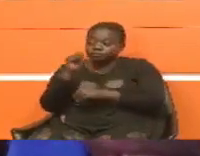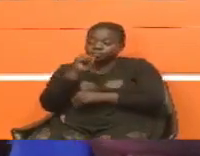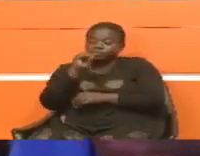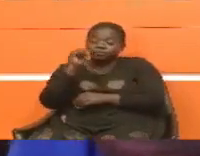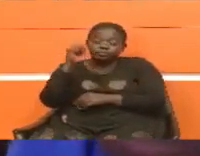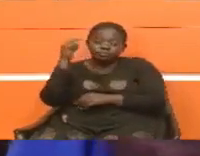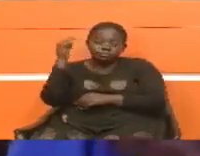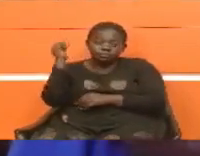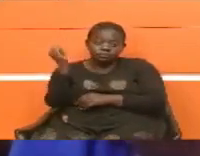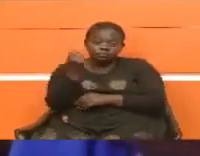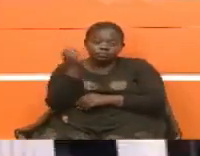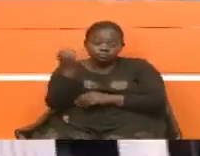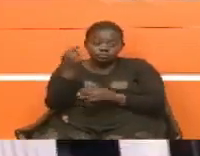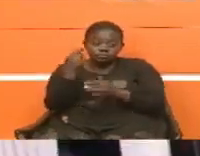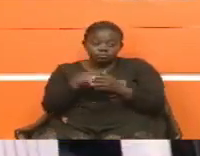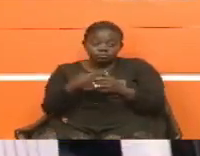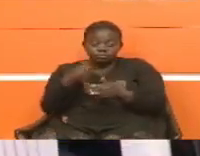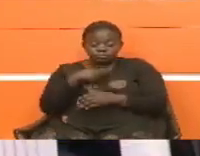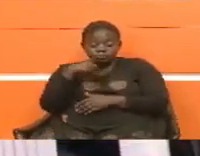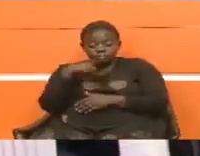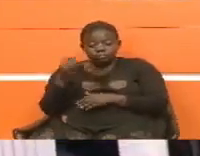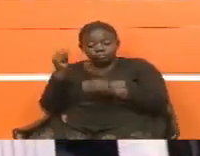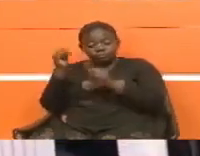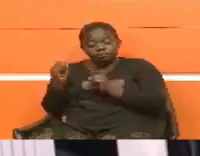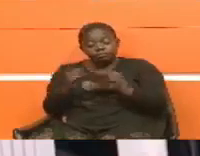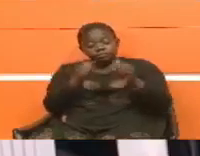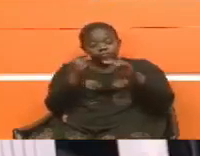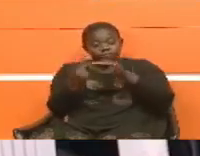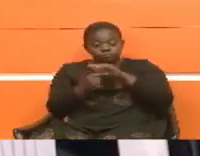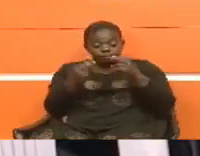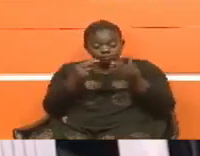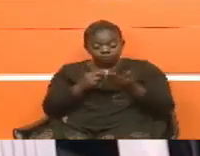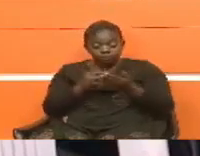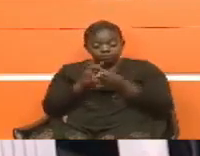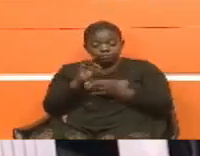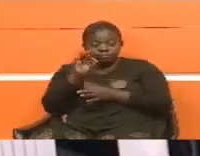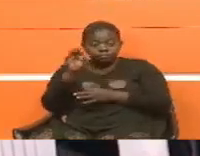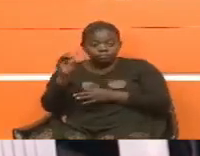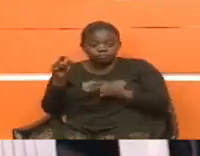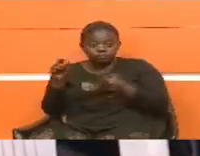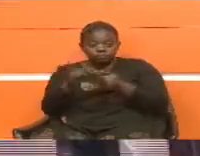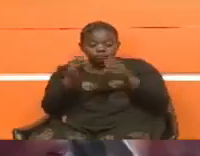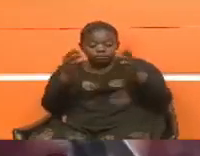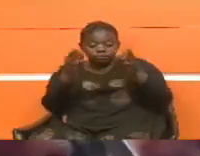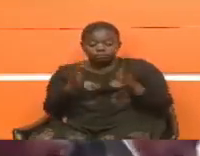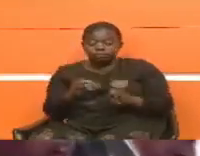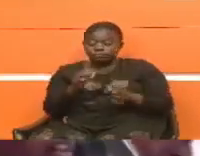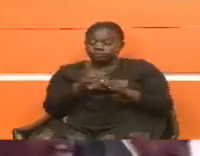mulamwa okugamba nti nja kugenda okunywezanga embeera ey'omwoyo n'ebyenfuna mu maka.